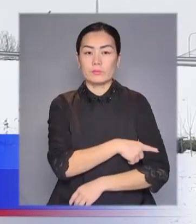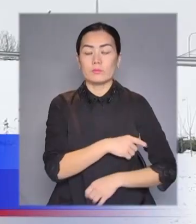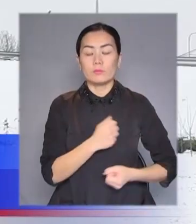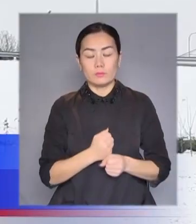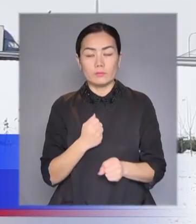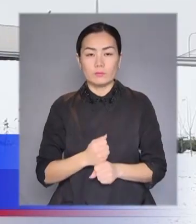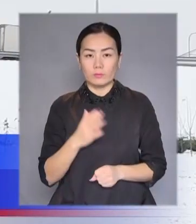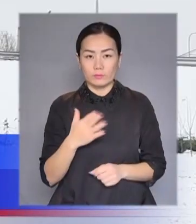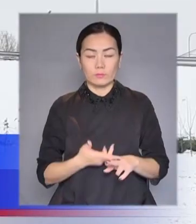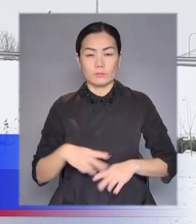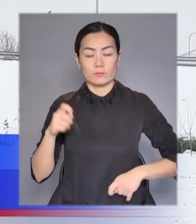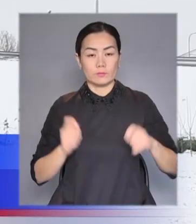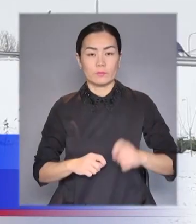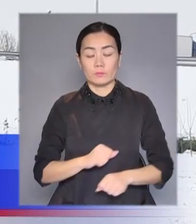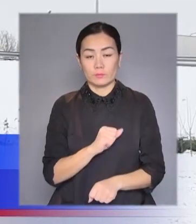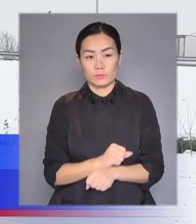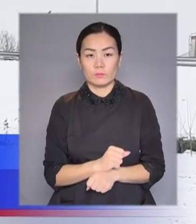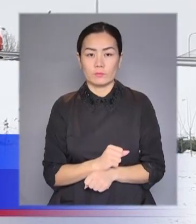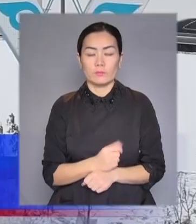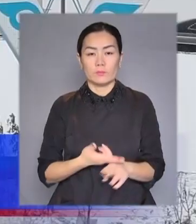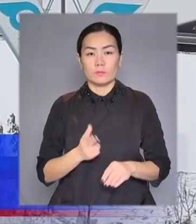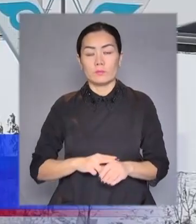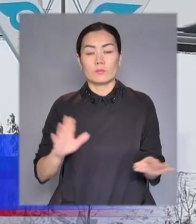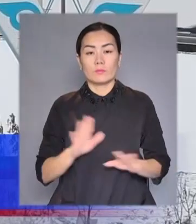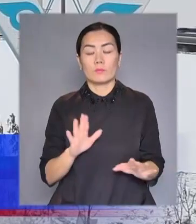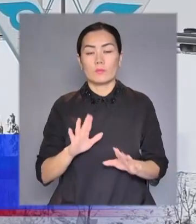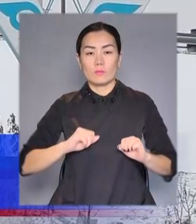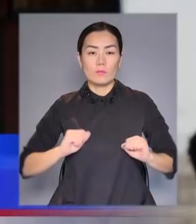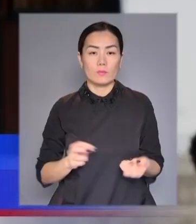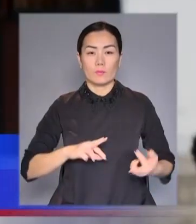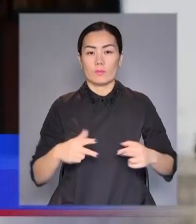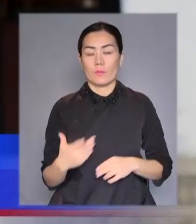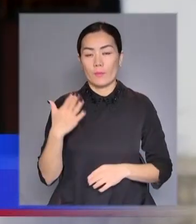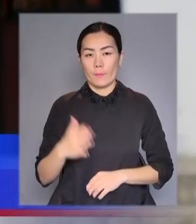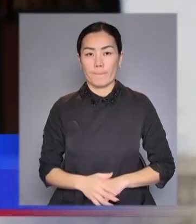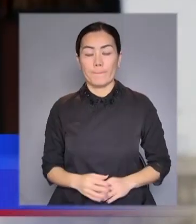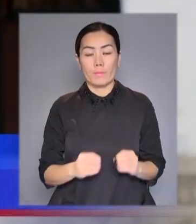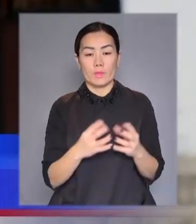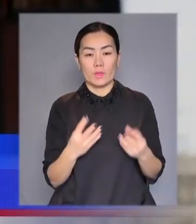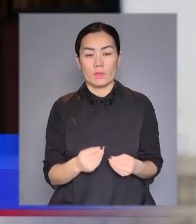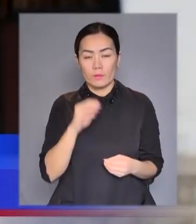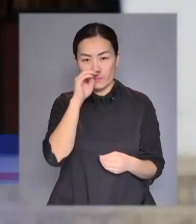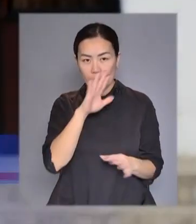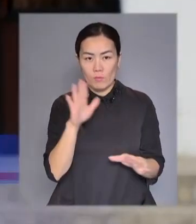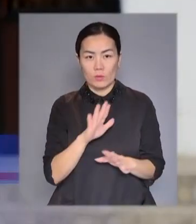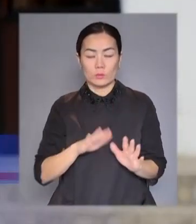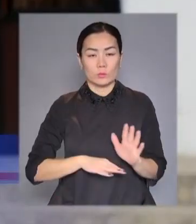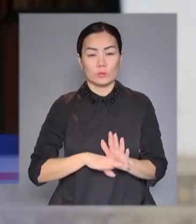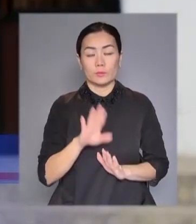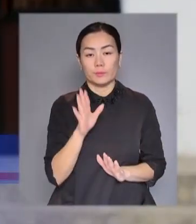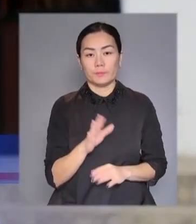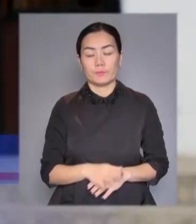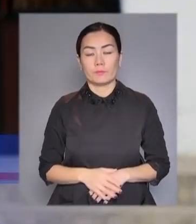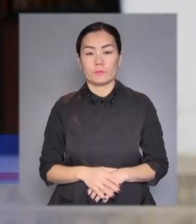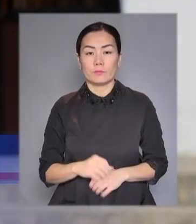деп күтілуде. Жауын шашын тоқтап, тұрақсыз болған ауа райы аязға ауысады. Бірінші онкүндікте тұрақты ауа райы күтіледі. Яғни